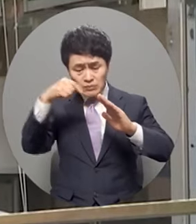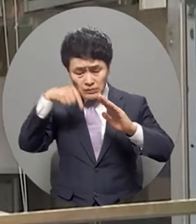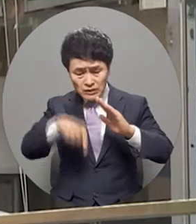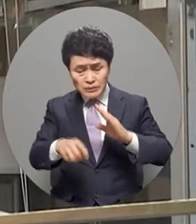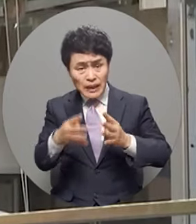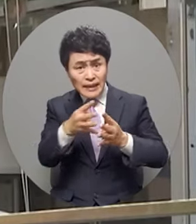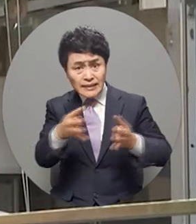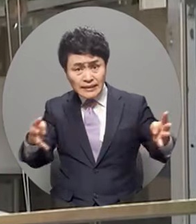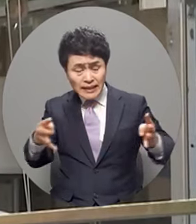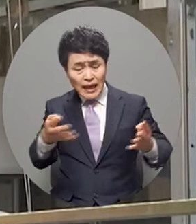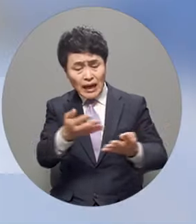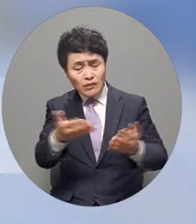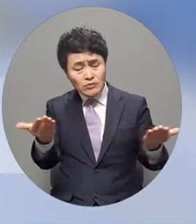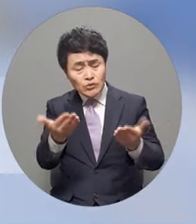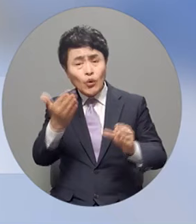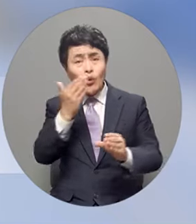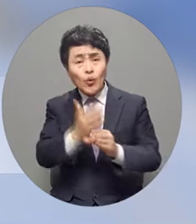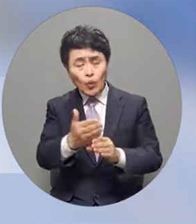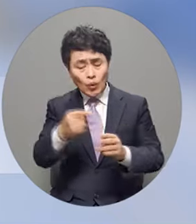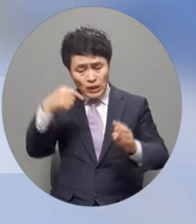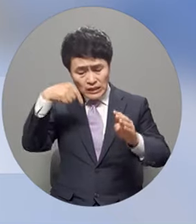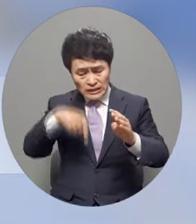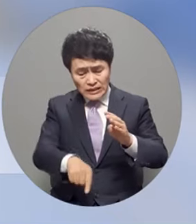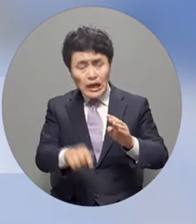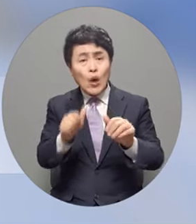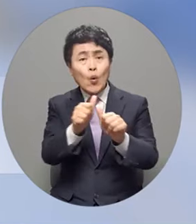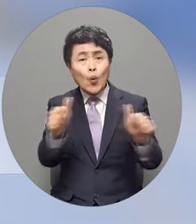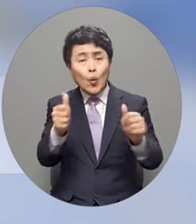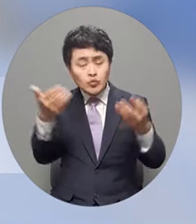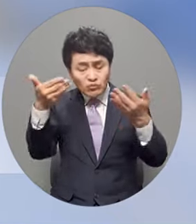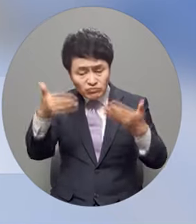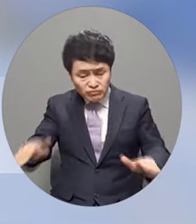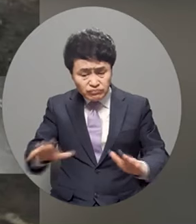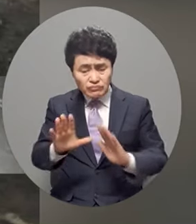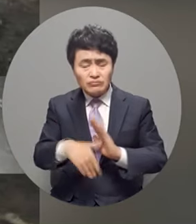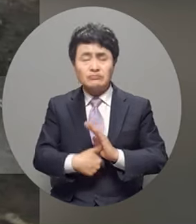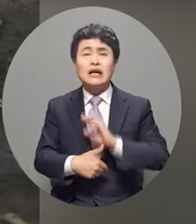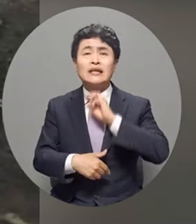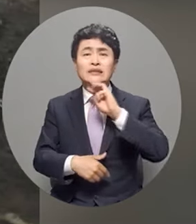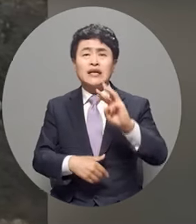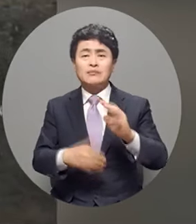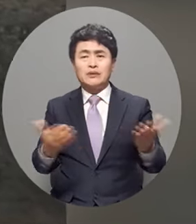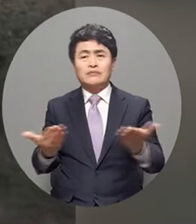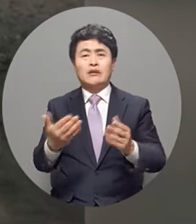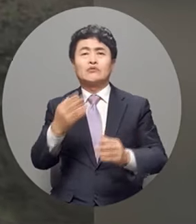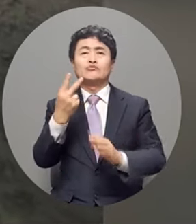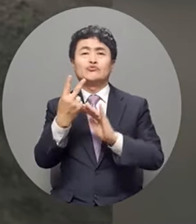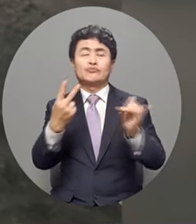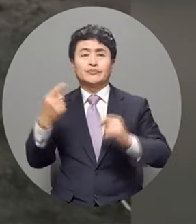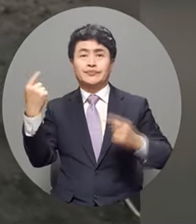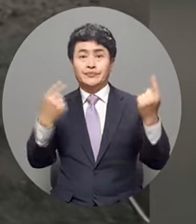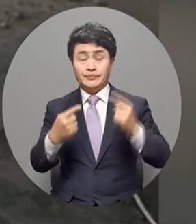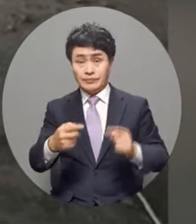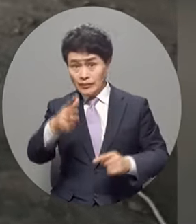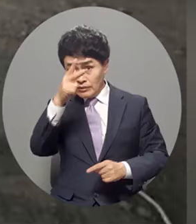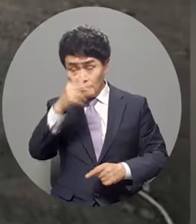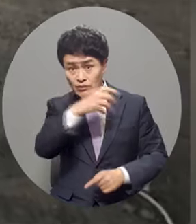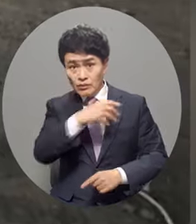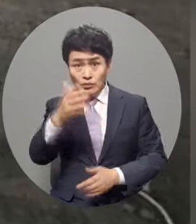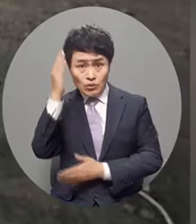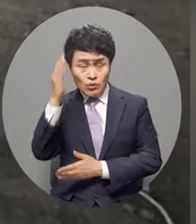바닥면이 작업 중이던 지하 5층으로 무너지면서 30대 작업자 두 명이 다쳤습니다 경찰과 구청측은